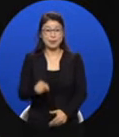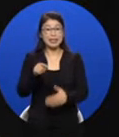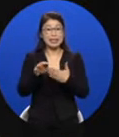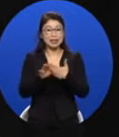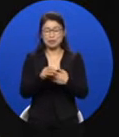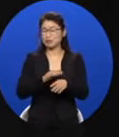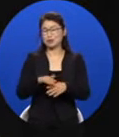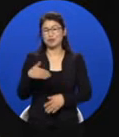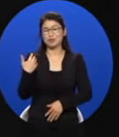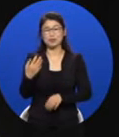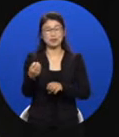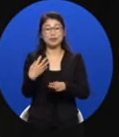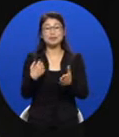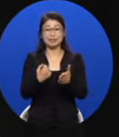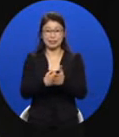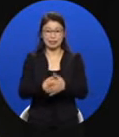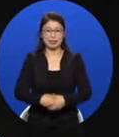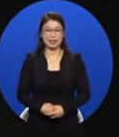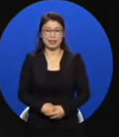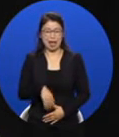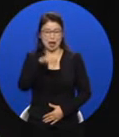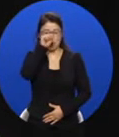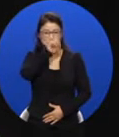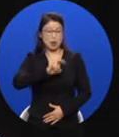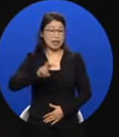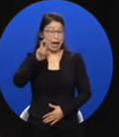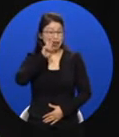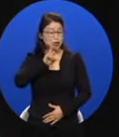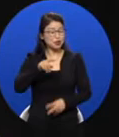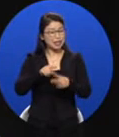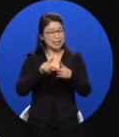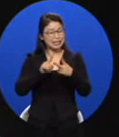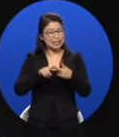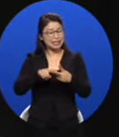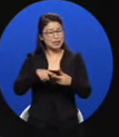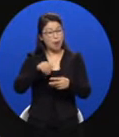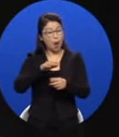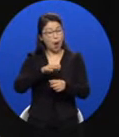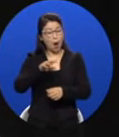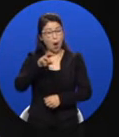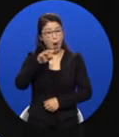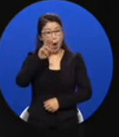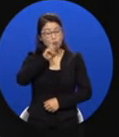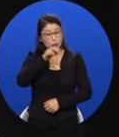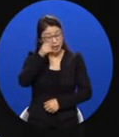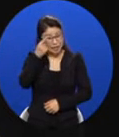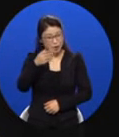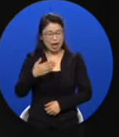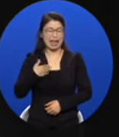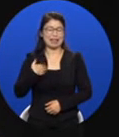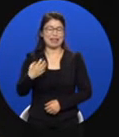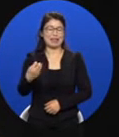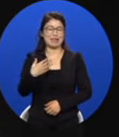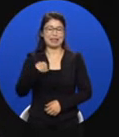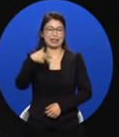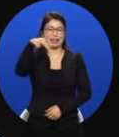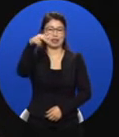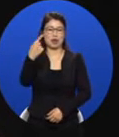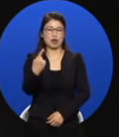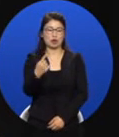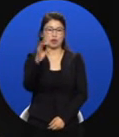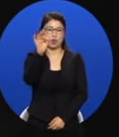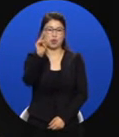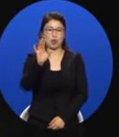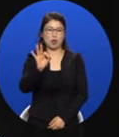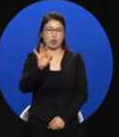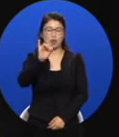그러면 잘 모르신다고 하셨기 때문에 예, 예. 좋아하는 가수와 애창곡은 어떤 건가요? 아이고, 저야 뭐 조용필